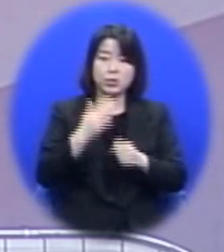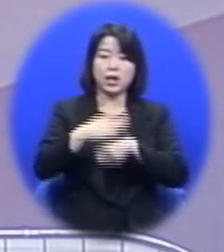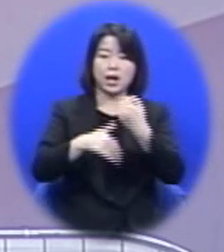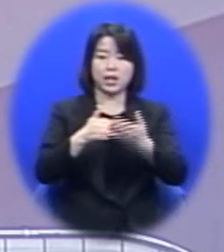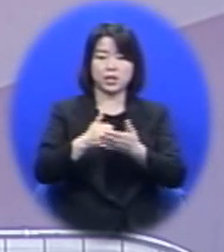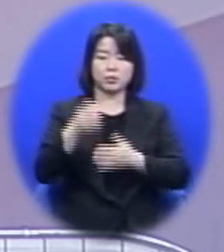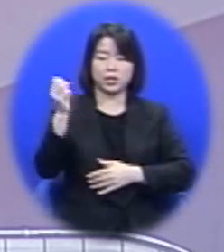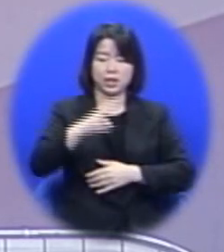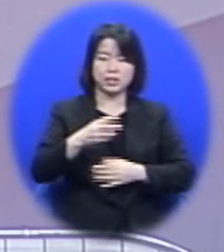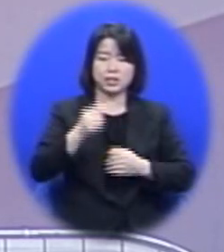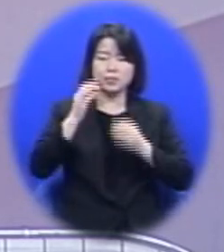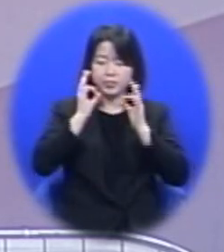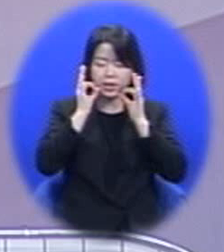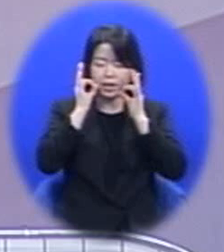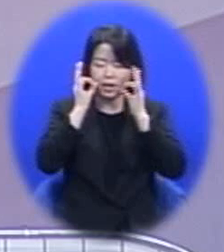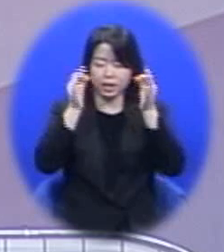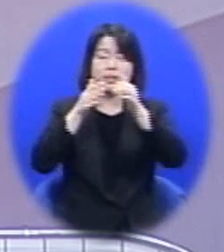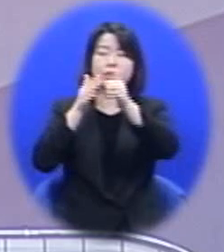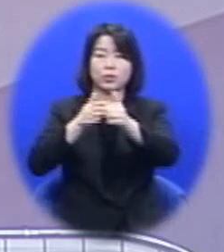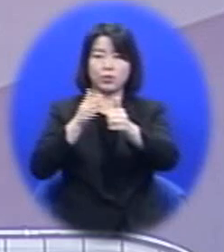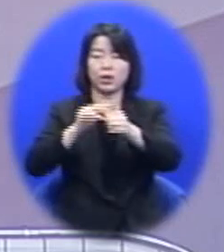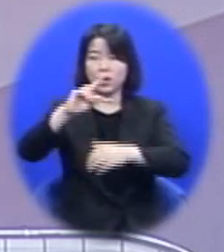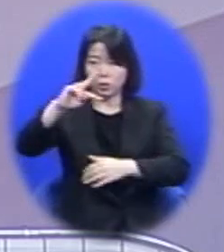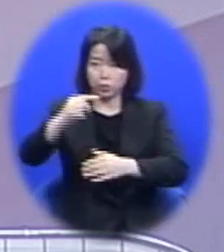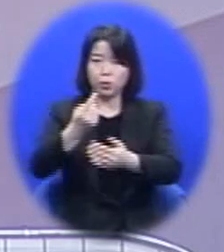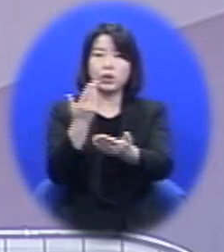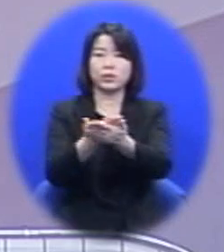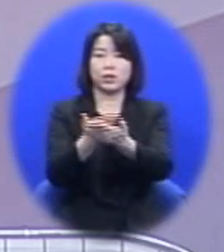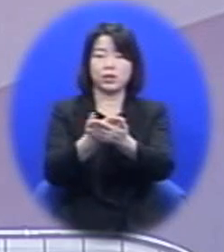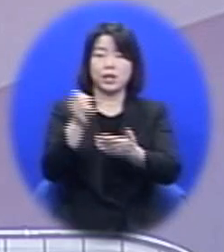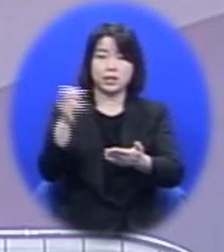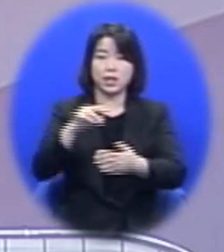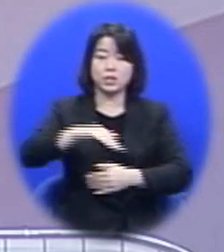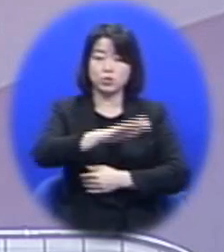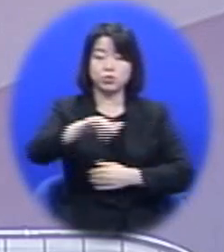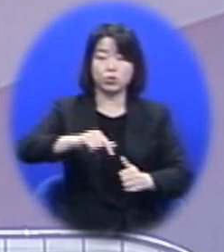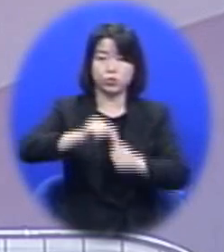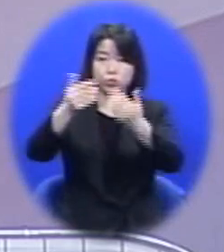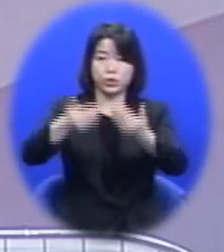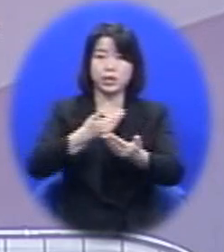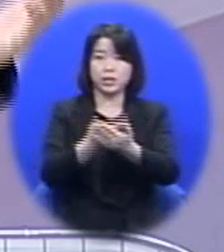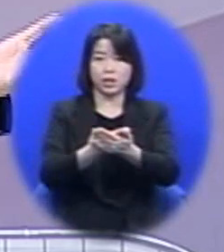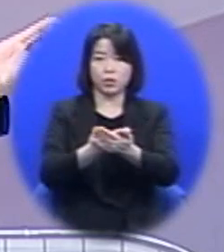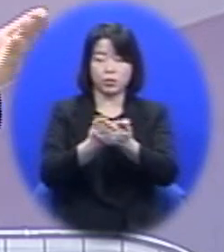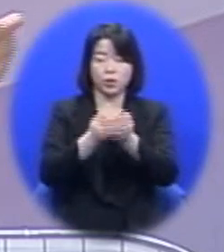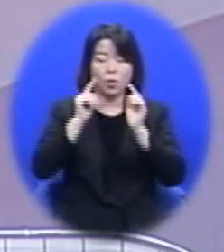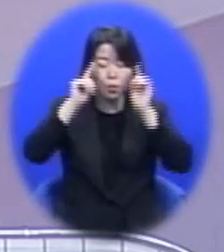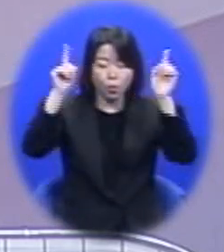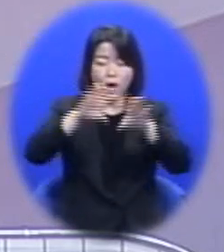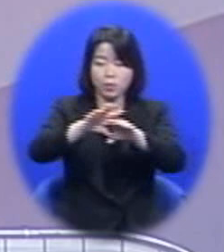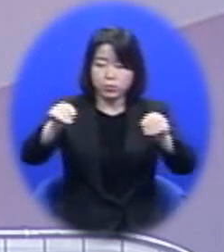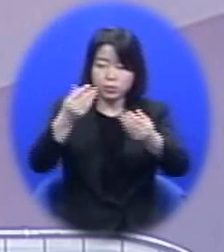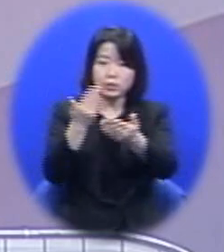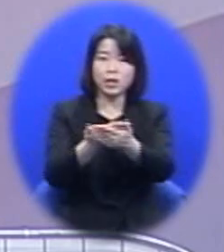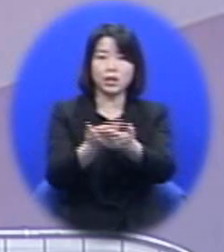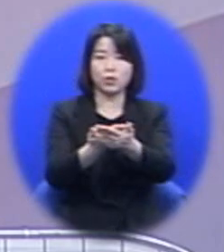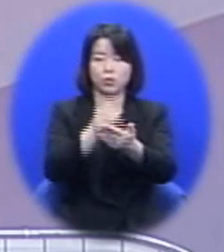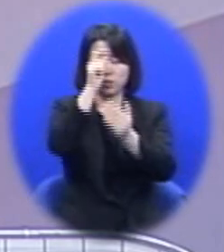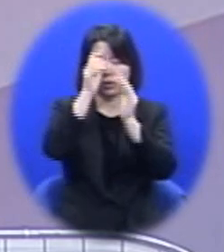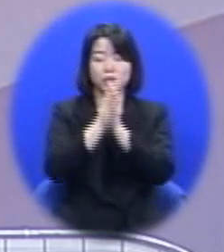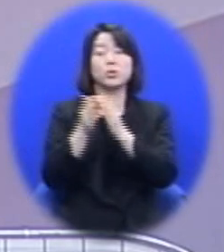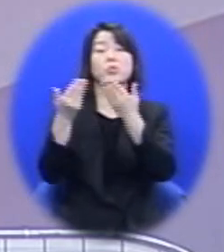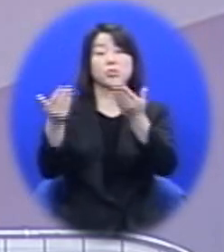간절히 갈망하는 거예요. 돌아와 달라고, 다시 우리를 구원해 달라고, 진노를 풀어 달라고 그렇게 기도한